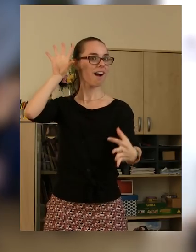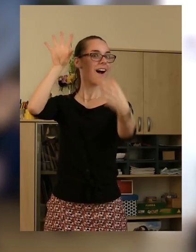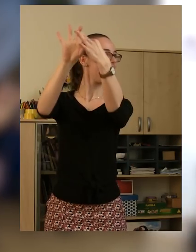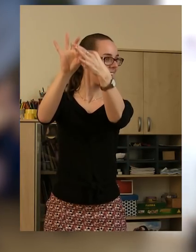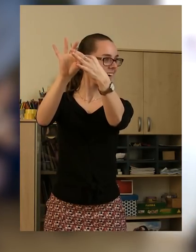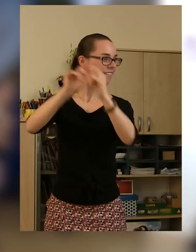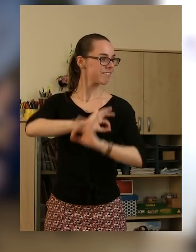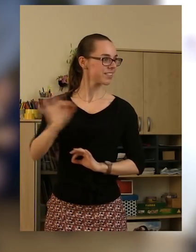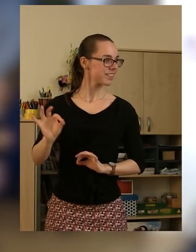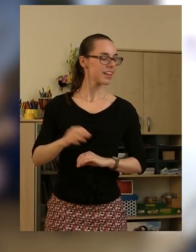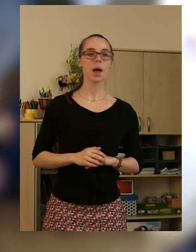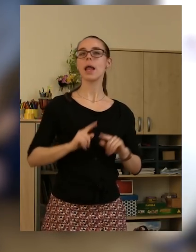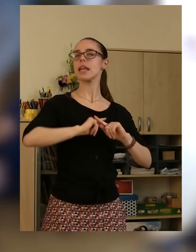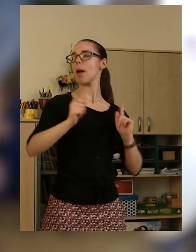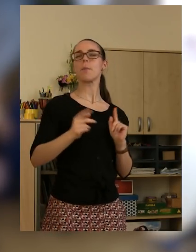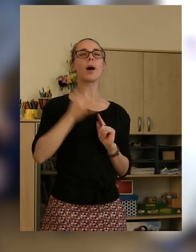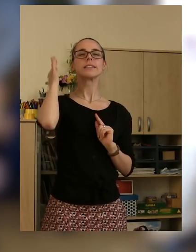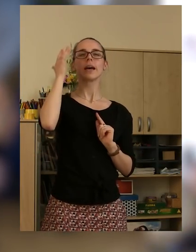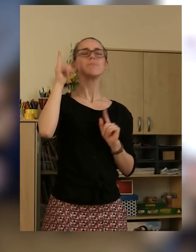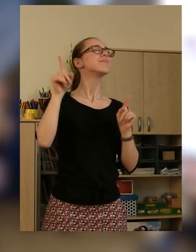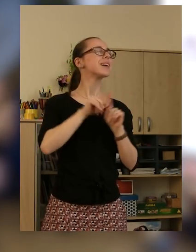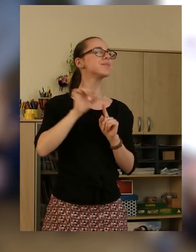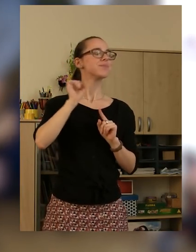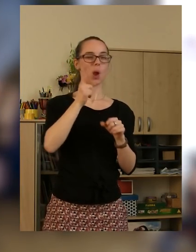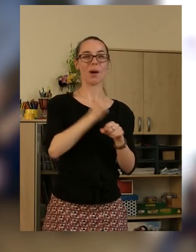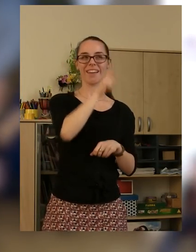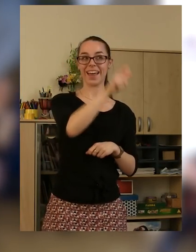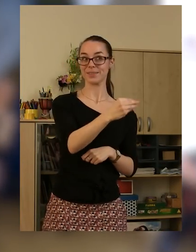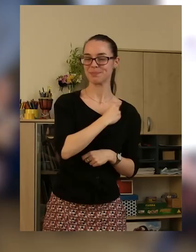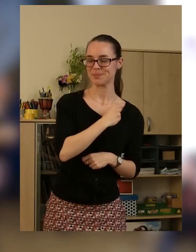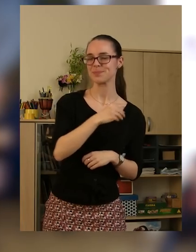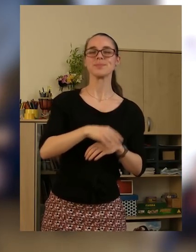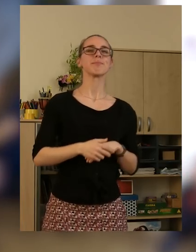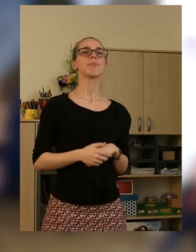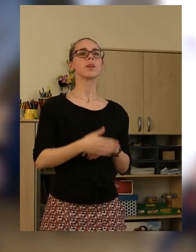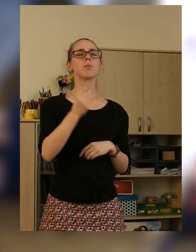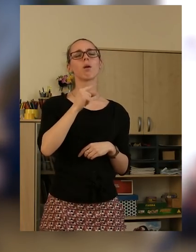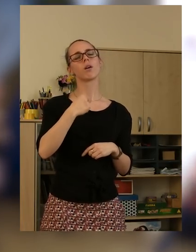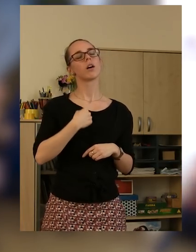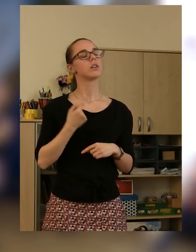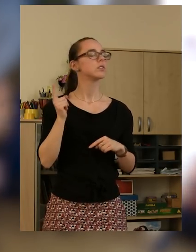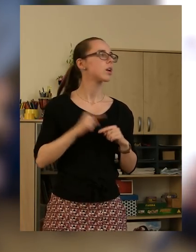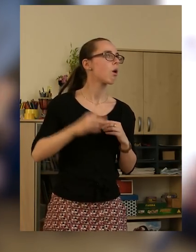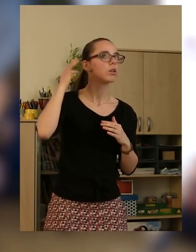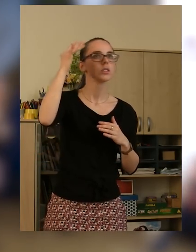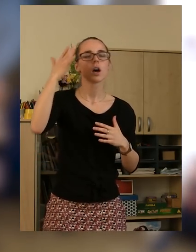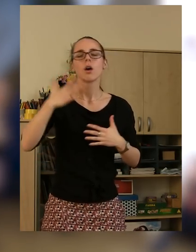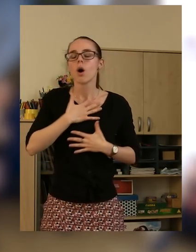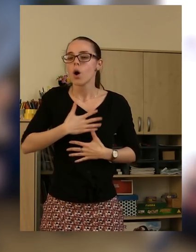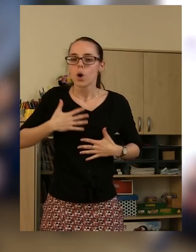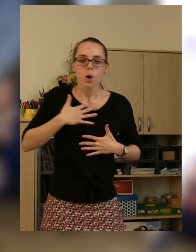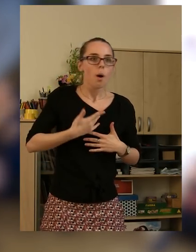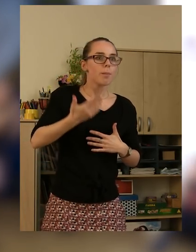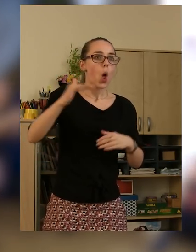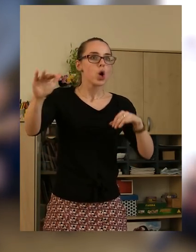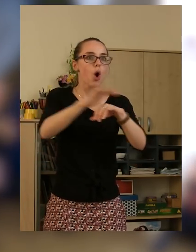sny. Nedávno mi zrovna říkal jeden můj klient, říkal mi, měl jsem šílený sen, kdy nějaká obrovská noha zašlapuje